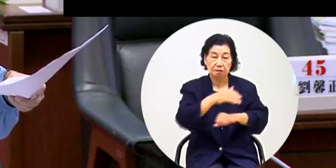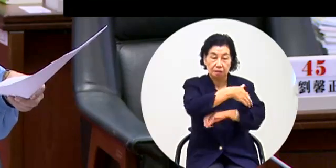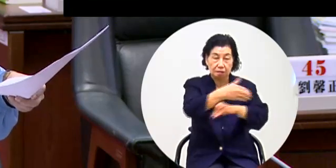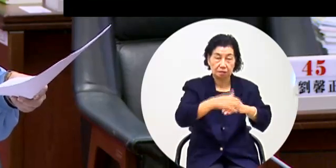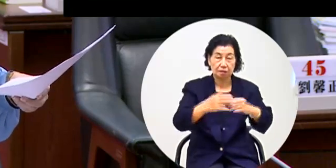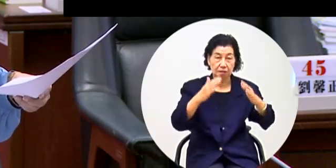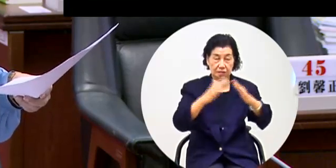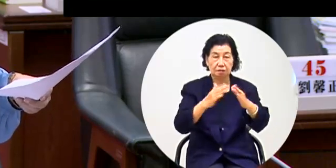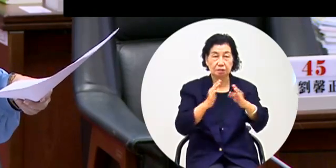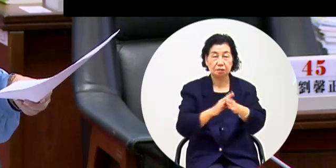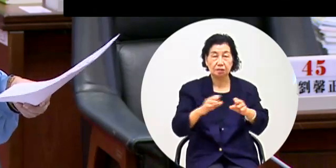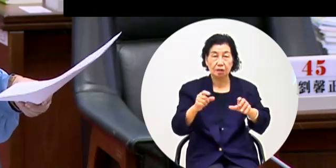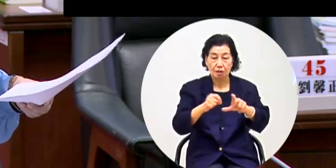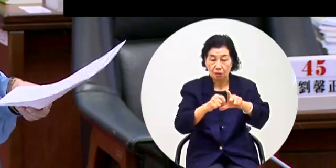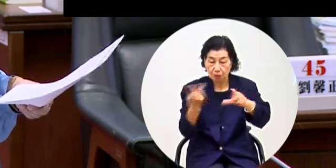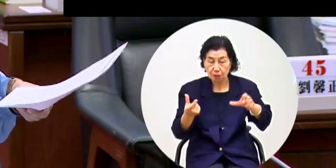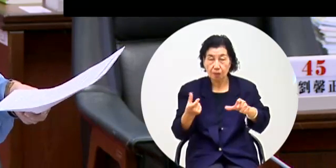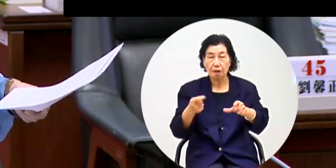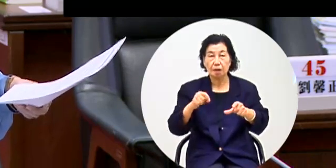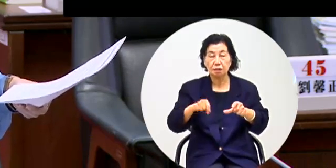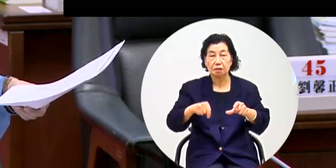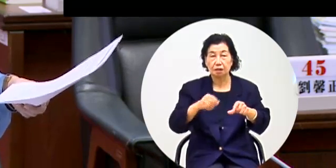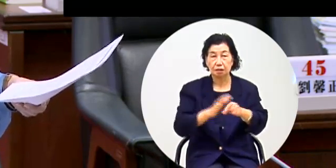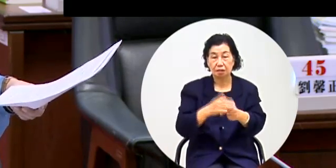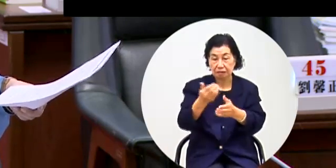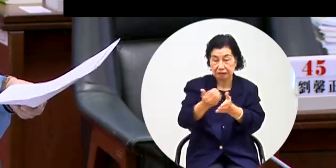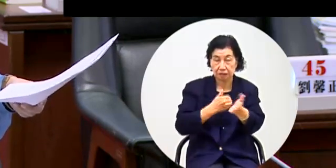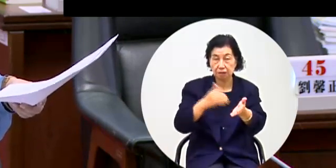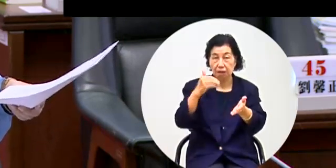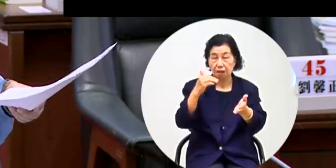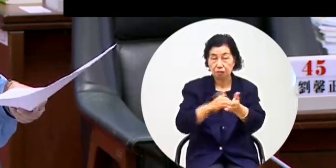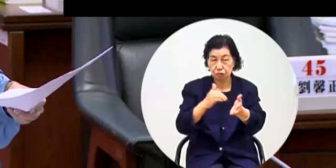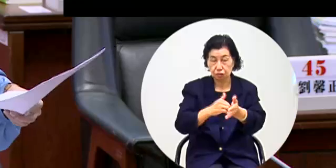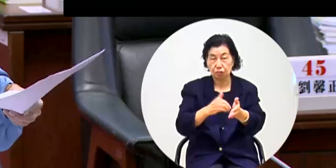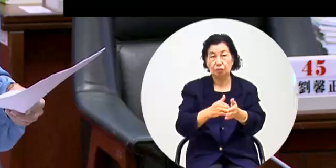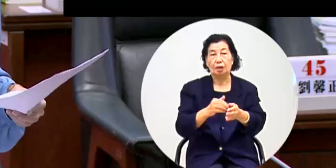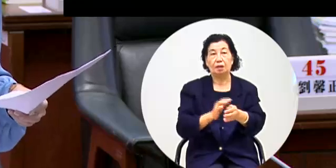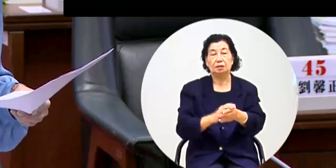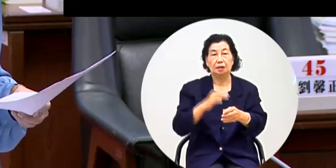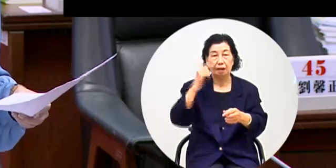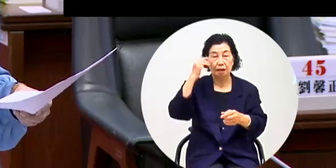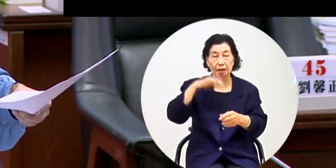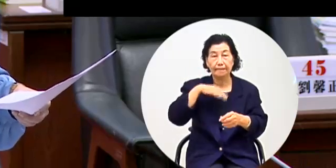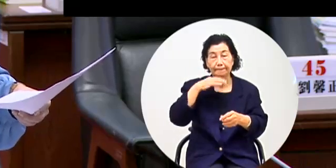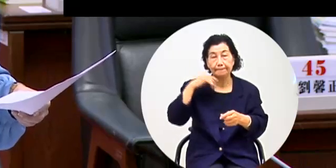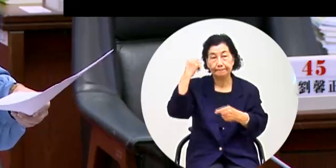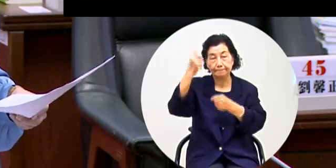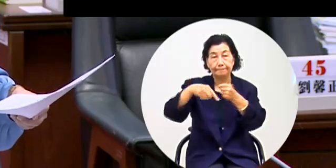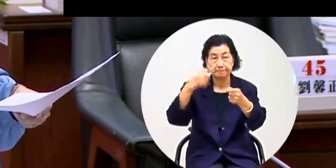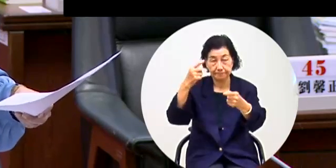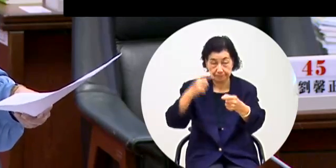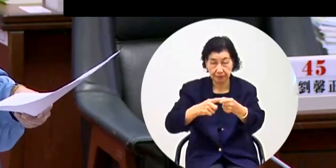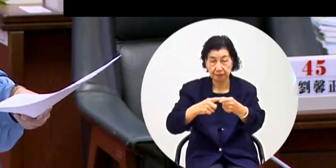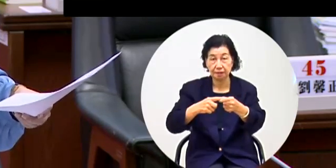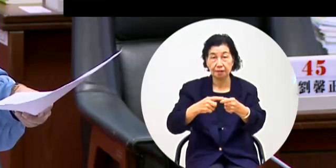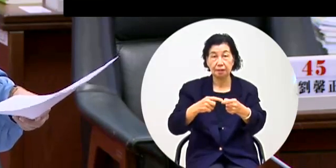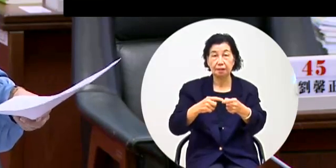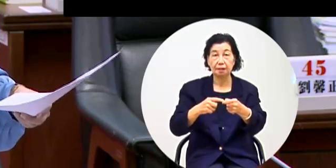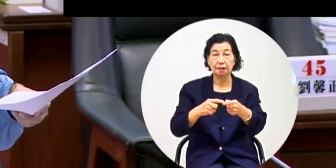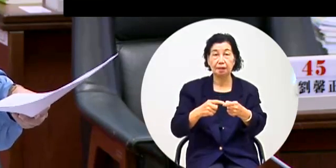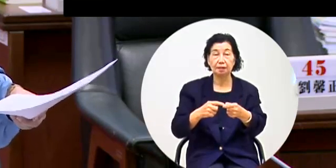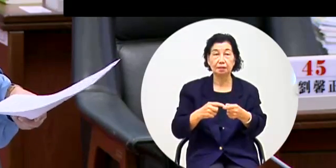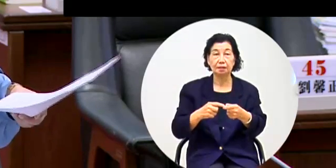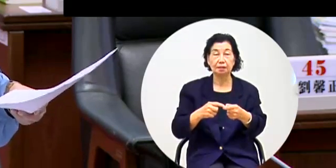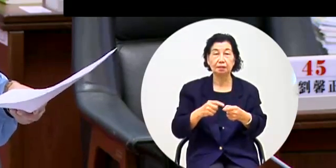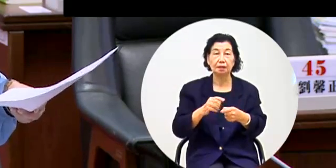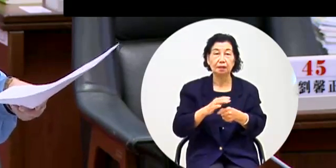前面的作业要先做完啊，等于在明年年底如果计划没有出来，后年进行各个产业各个面